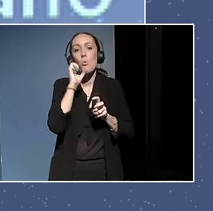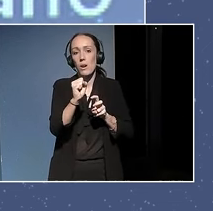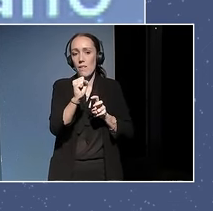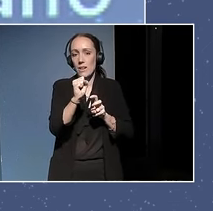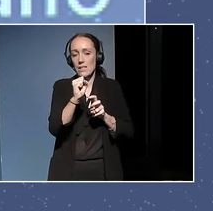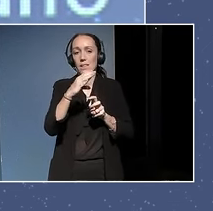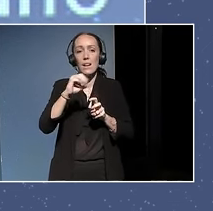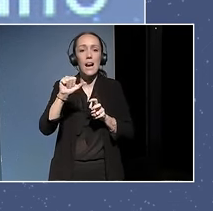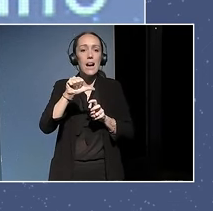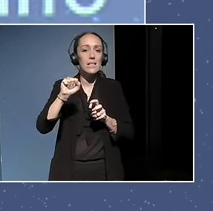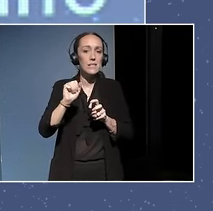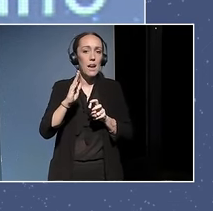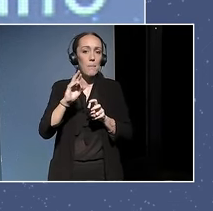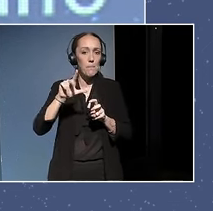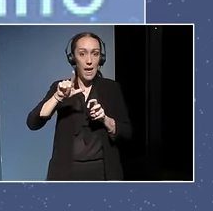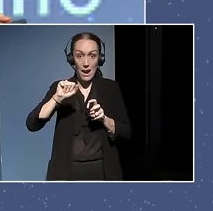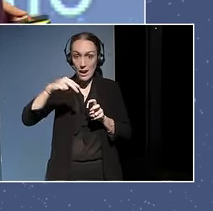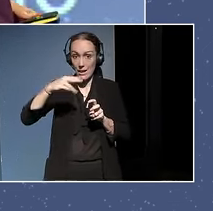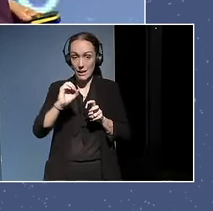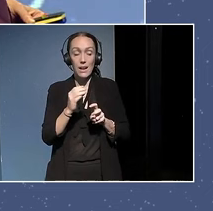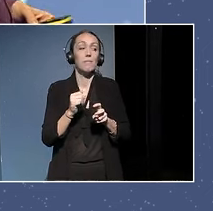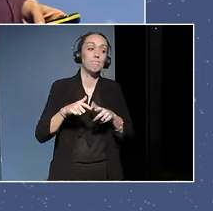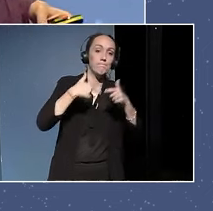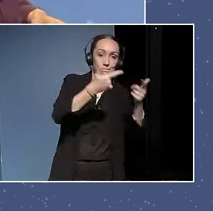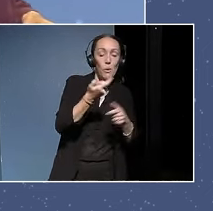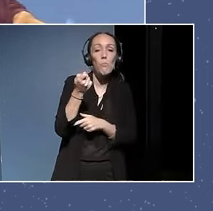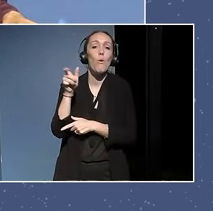e un po' al geologo